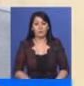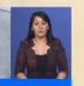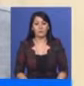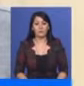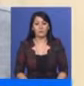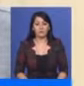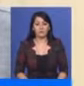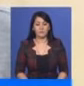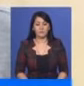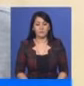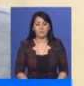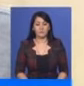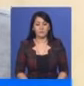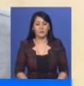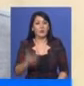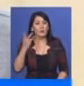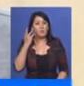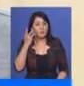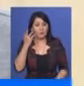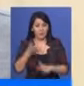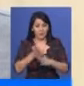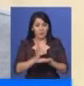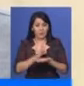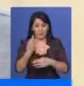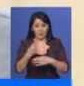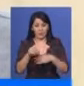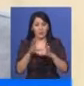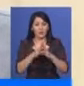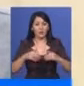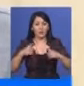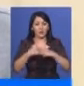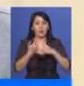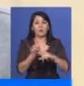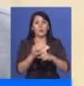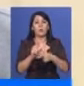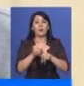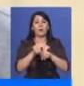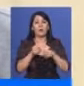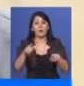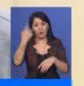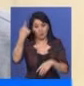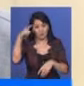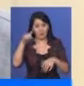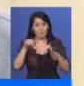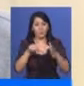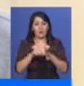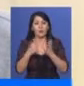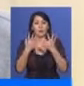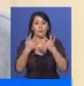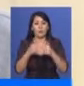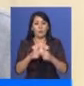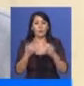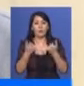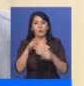булку хлебокомбината всегда. Мен үнемі осы нанды сатып аламын. Отбасымызбен жақсы көреміз. Акция туралы естіген соң қатысып көрейін деп ұйғардым.